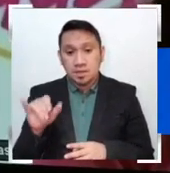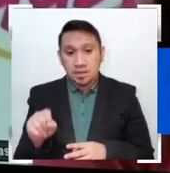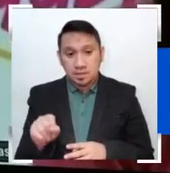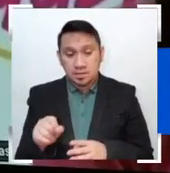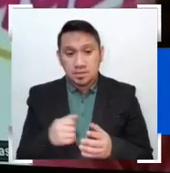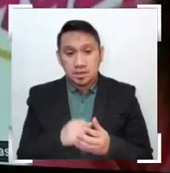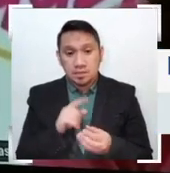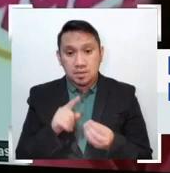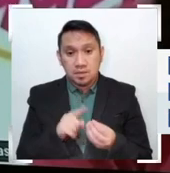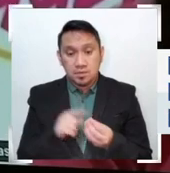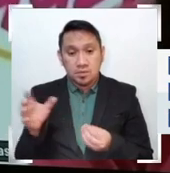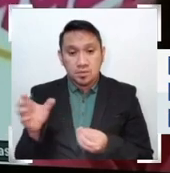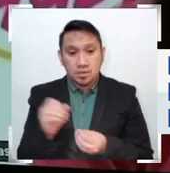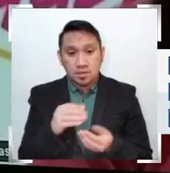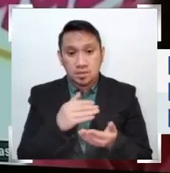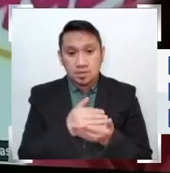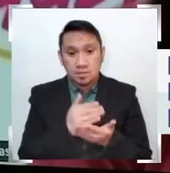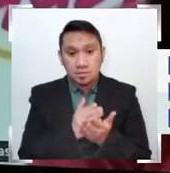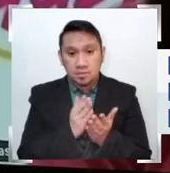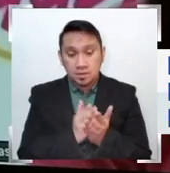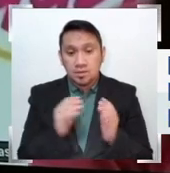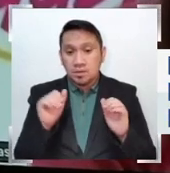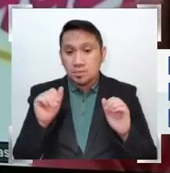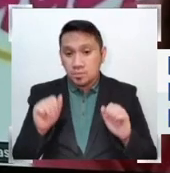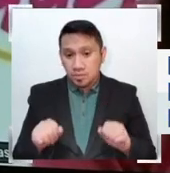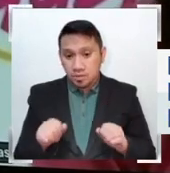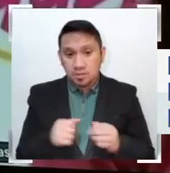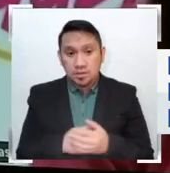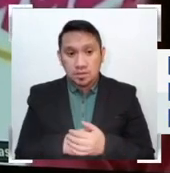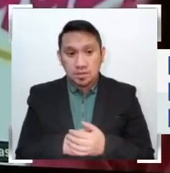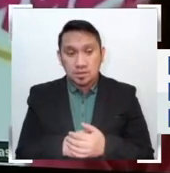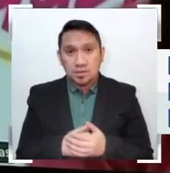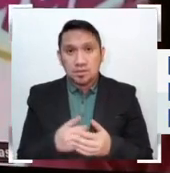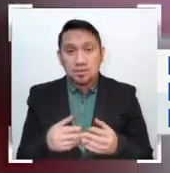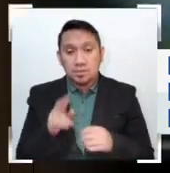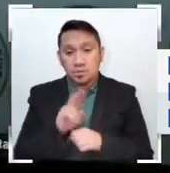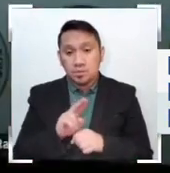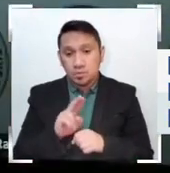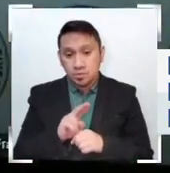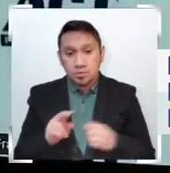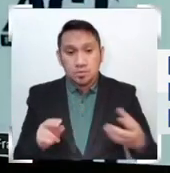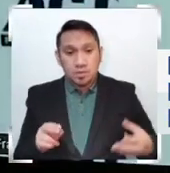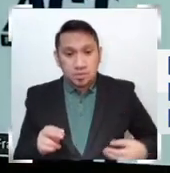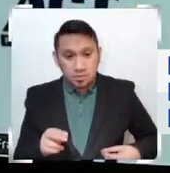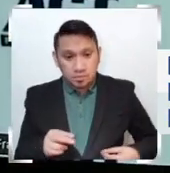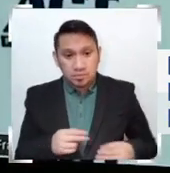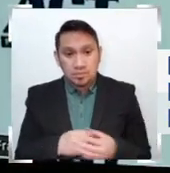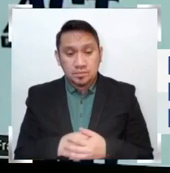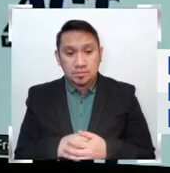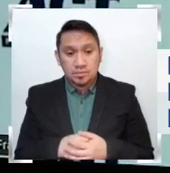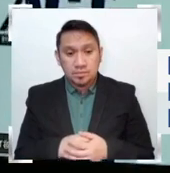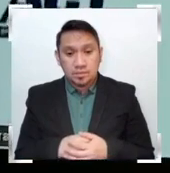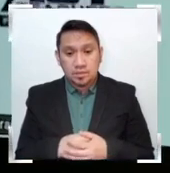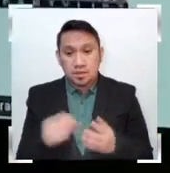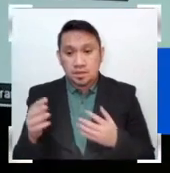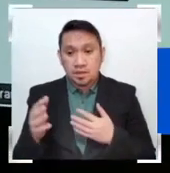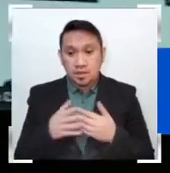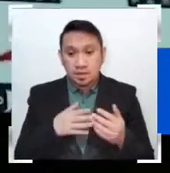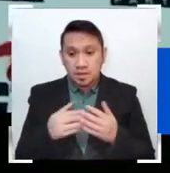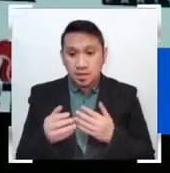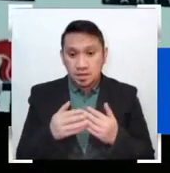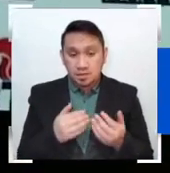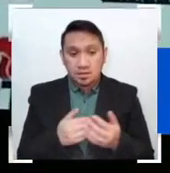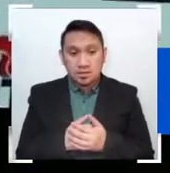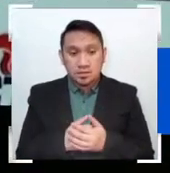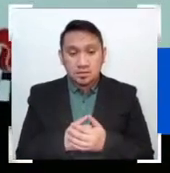ng pondo, maaari pa rin maging balon ng korupsyon ang Maharlika Fund. Kahit gaano pa pabanghin